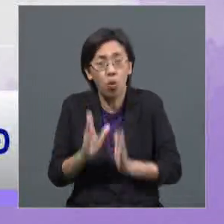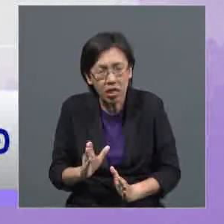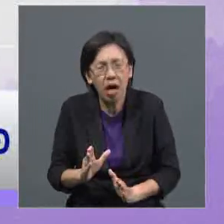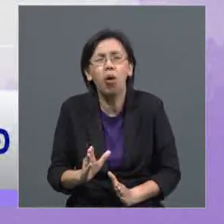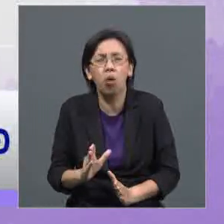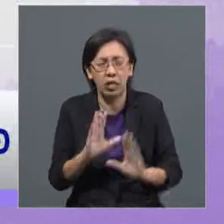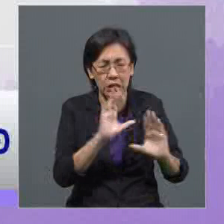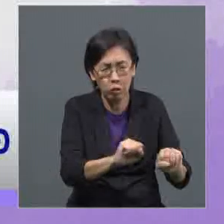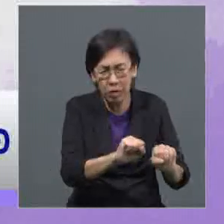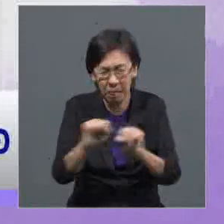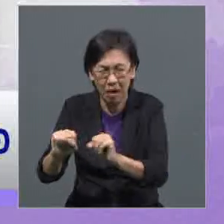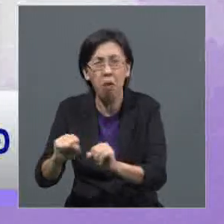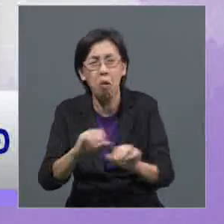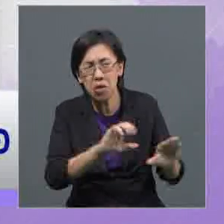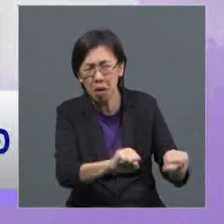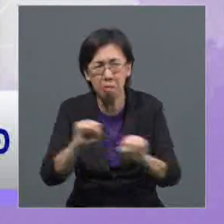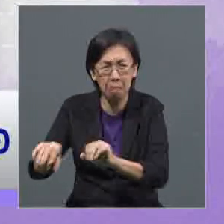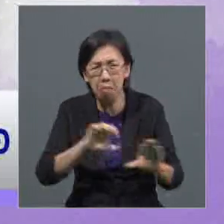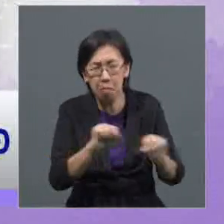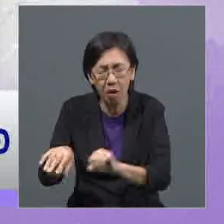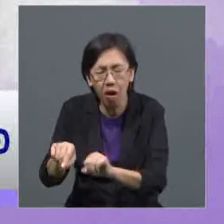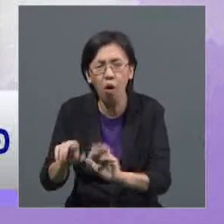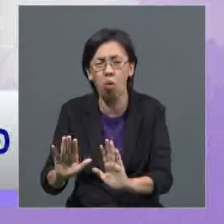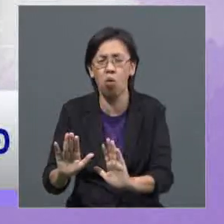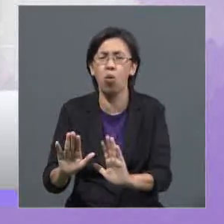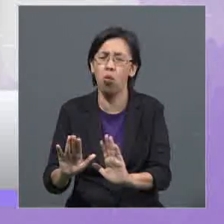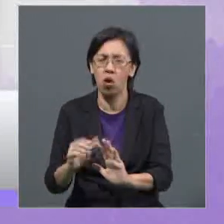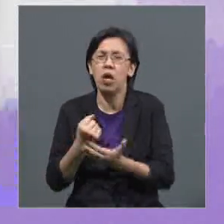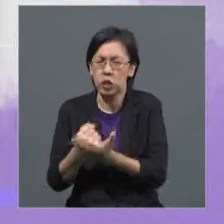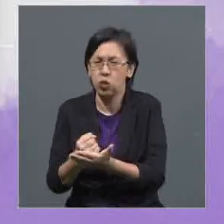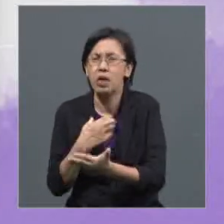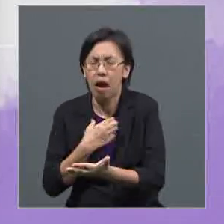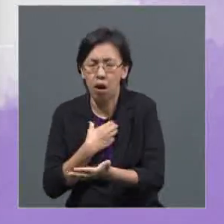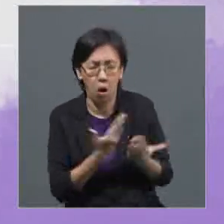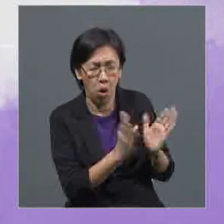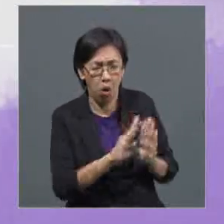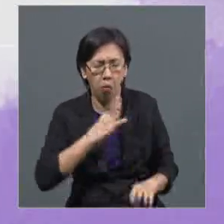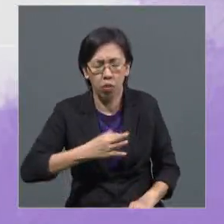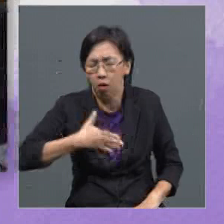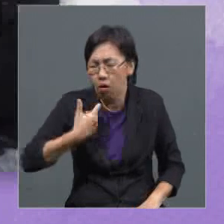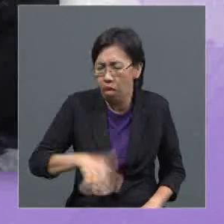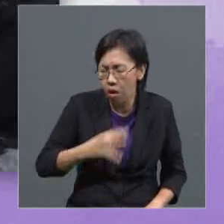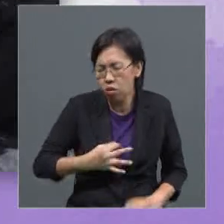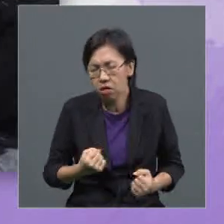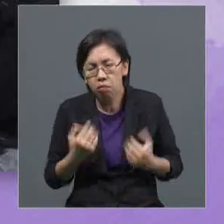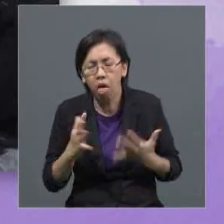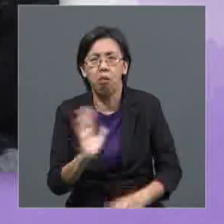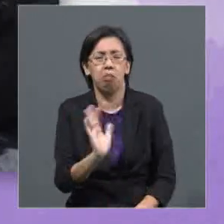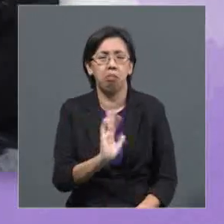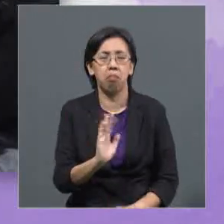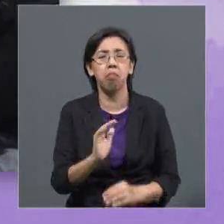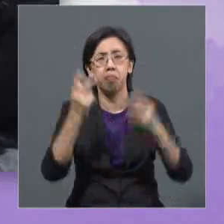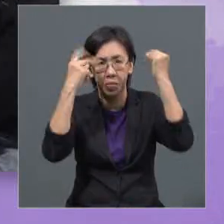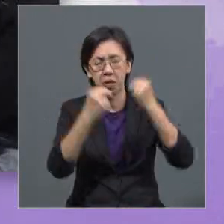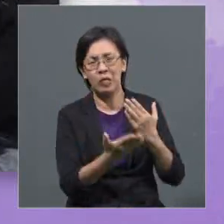กาซ่าดังนั้นขอให้ทางครอบครัวเนี่ยอย่าเพิ่งหมดหวังนะครับก่อนหน้านี้ท่านนายกรัฐมนตรีก็กำชับให้เร่งรัดการ